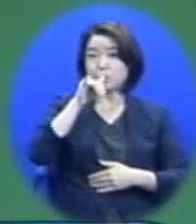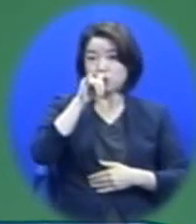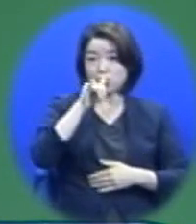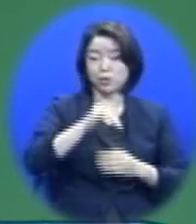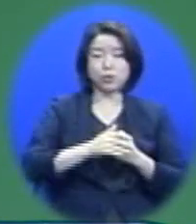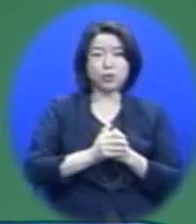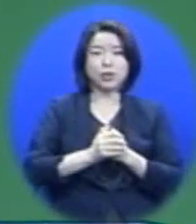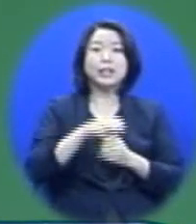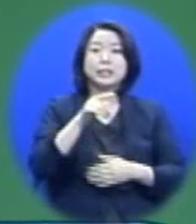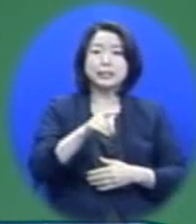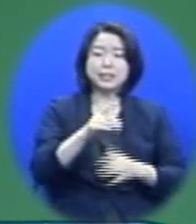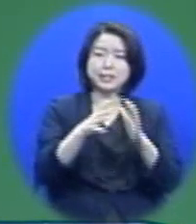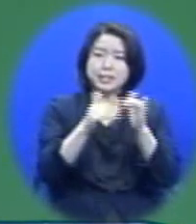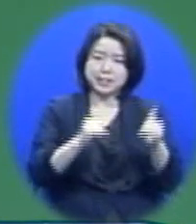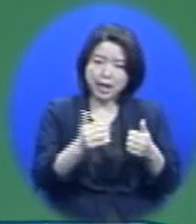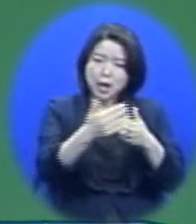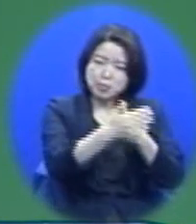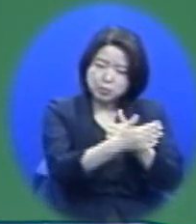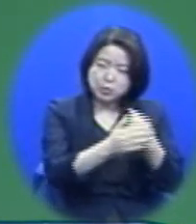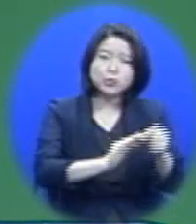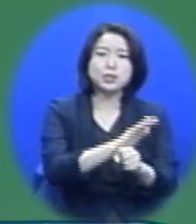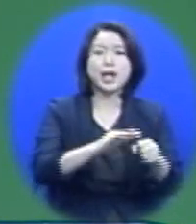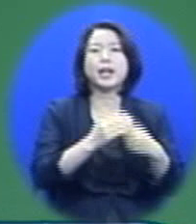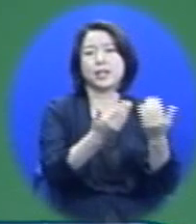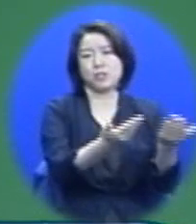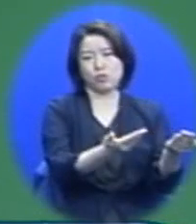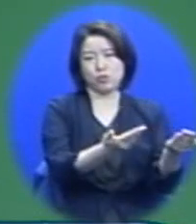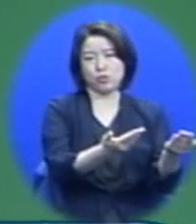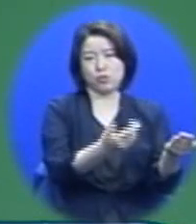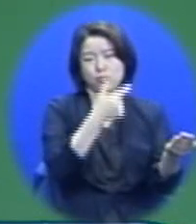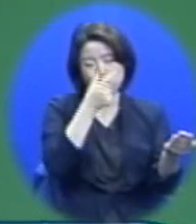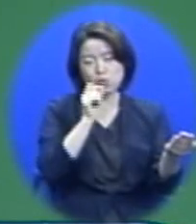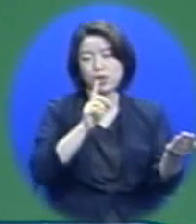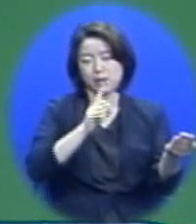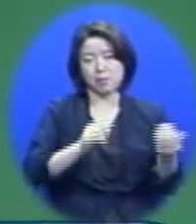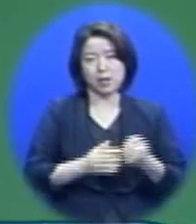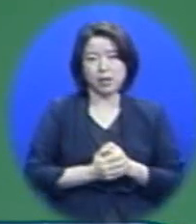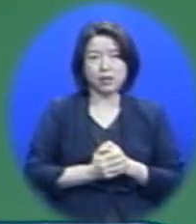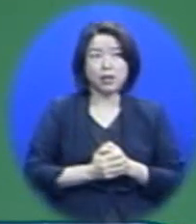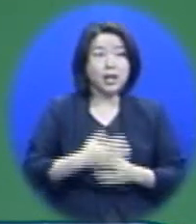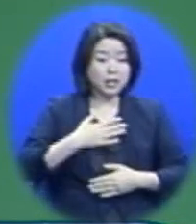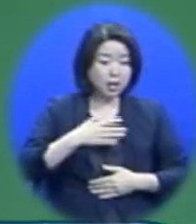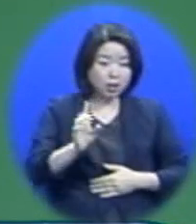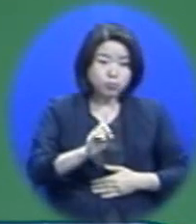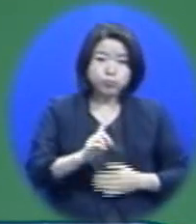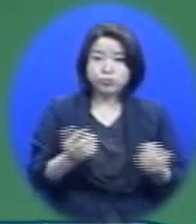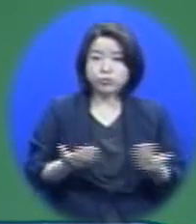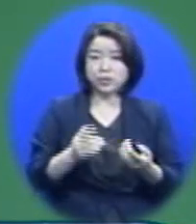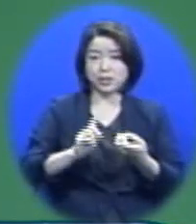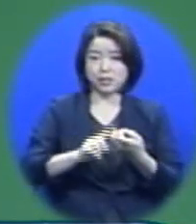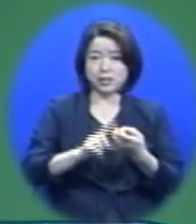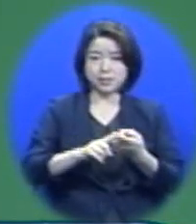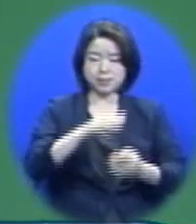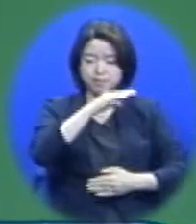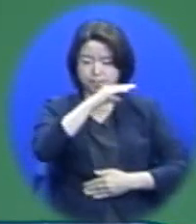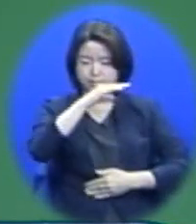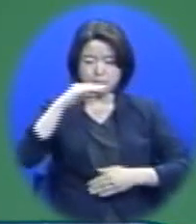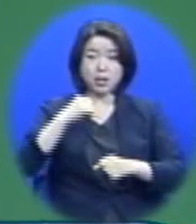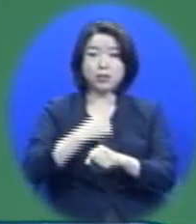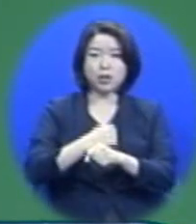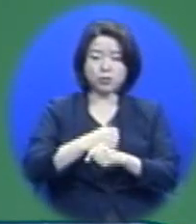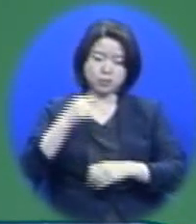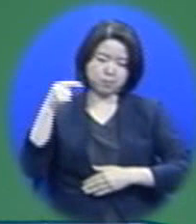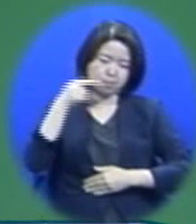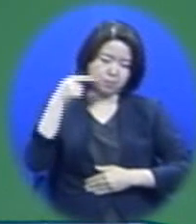그것은 사람을 품어주고 사랑하는 것입니다. 제가 어떤 일에 대해서 반듯하게 하고 또